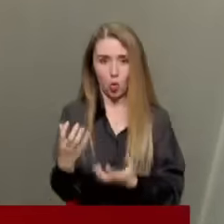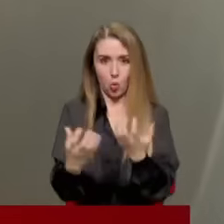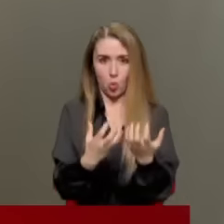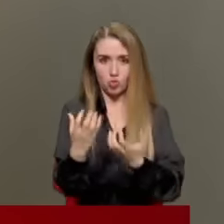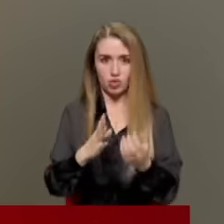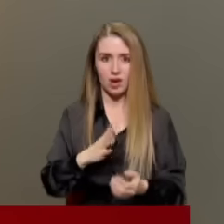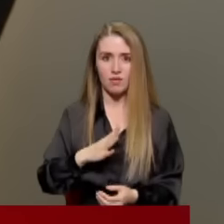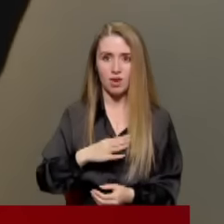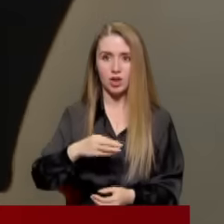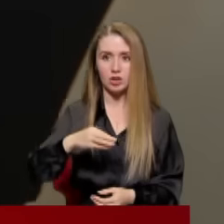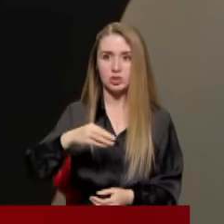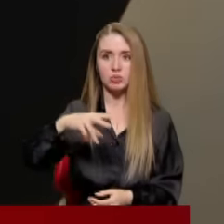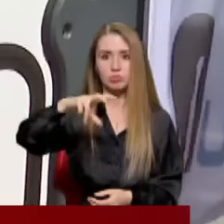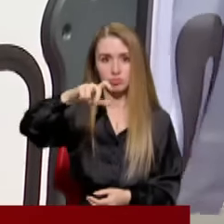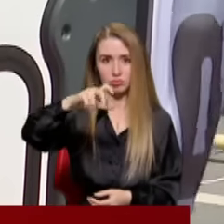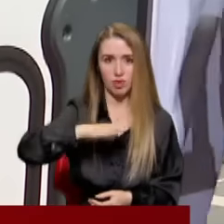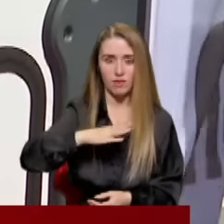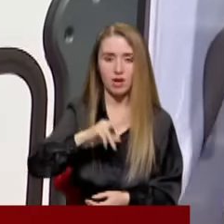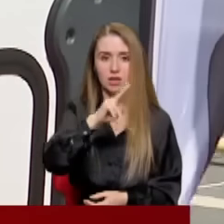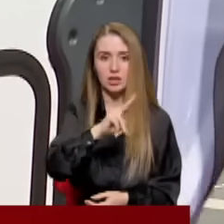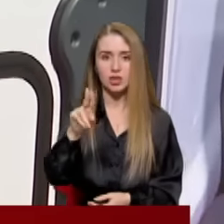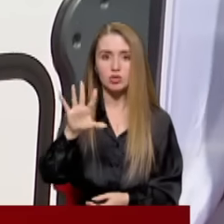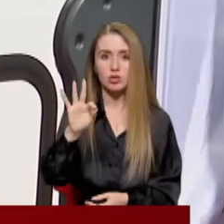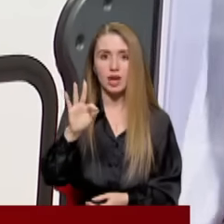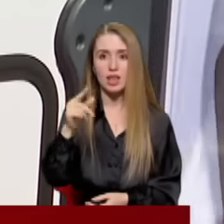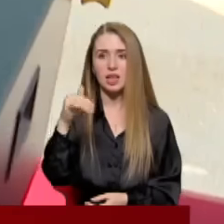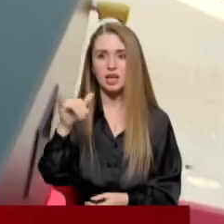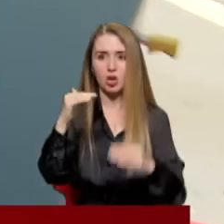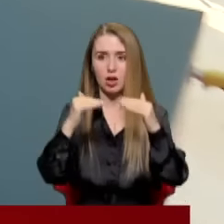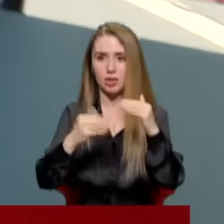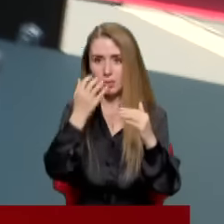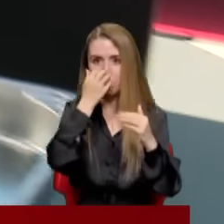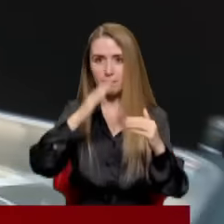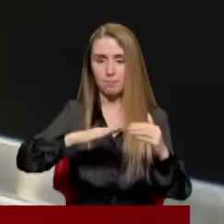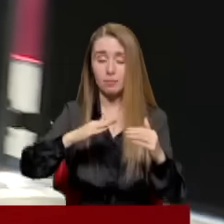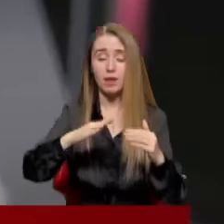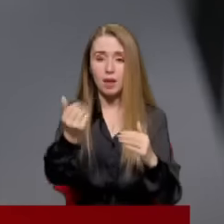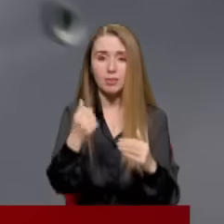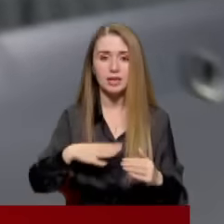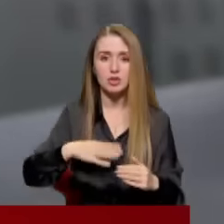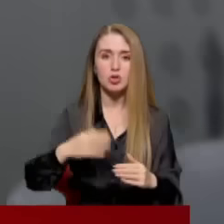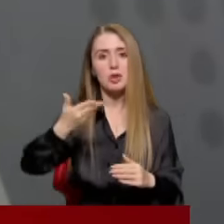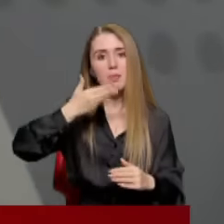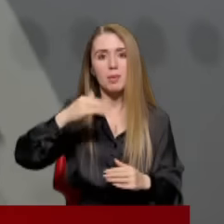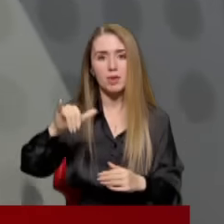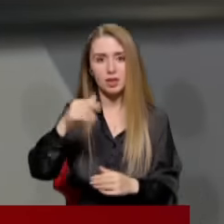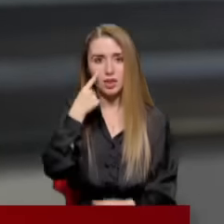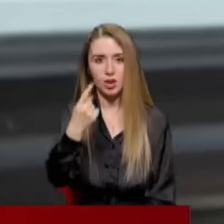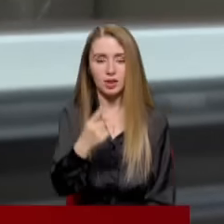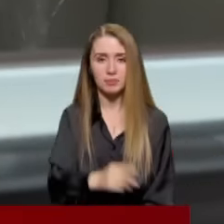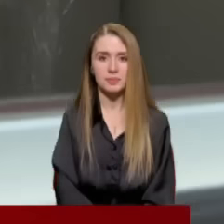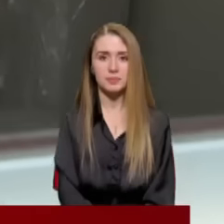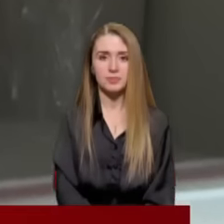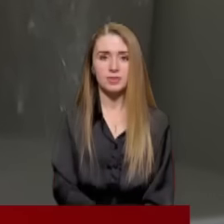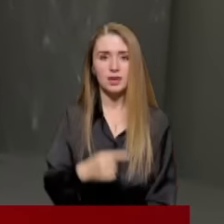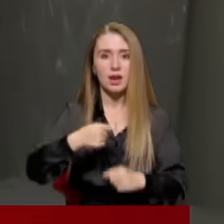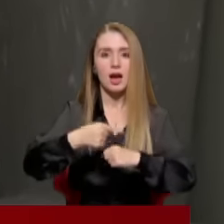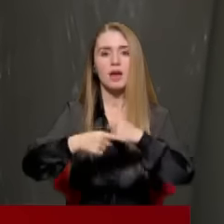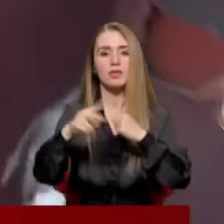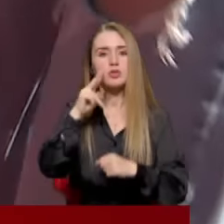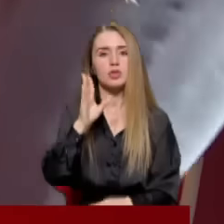ve şurada bir musluğumuz, evyemiz var. 750 kilo altı bakıyoruz bir tane. Yakın çevrede de böyle Marmara etrafında. Hafta